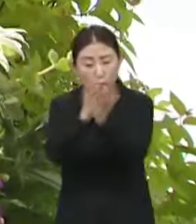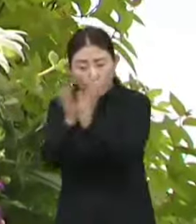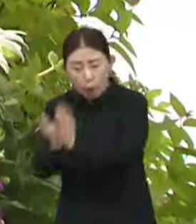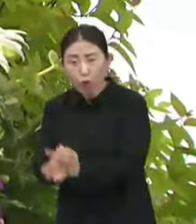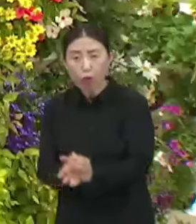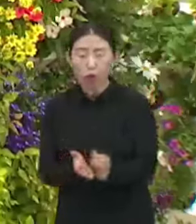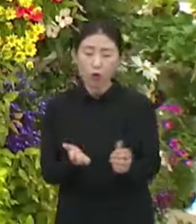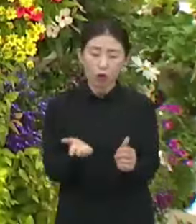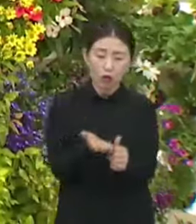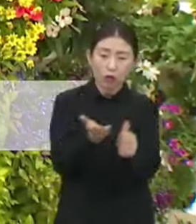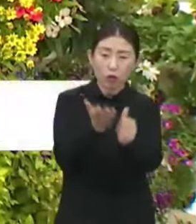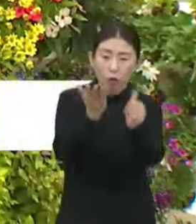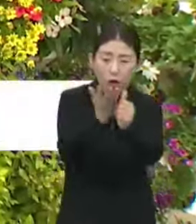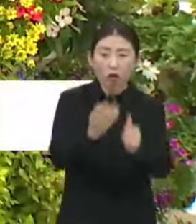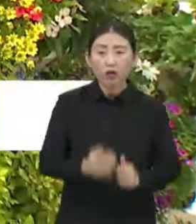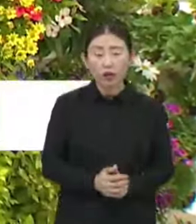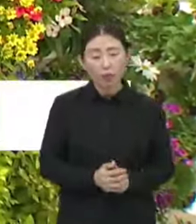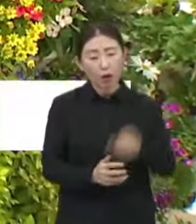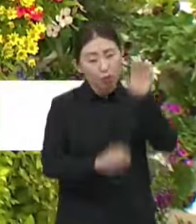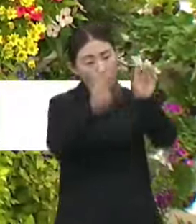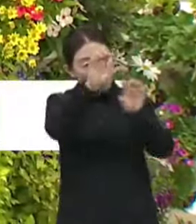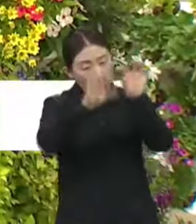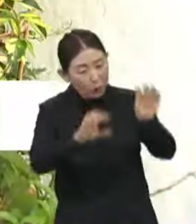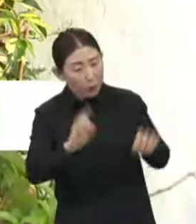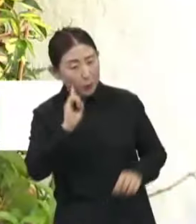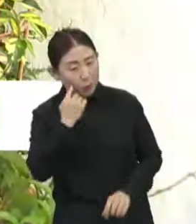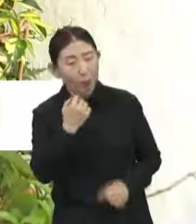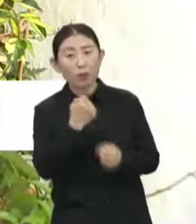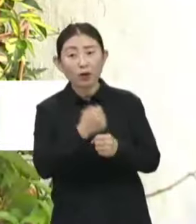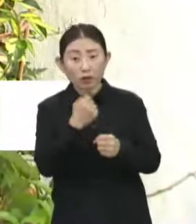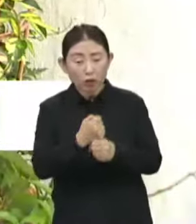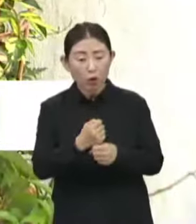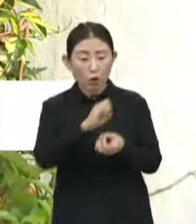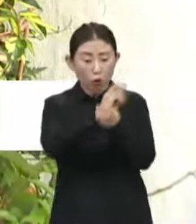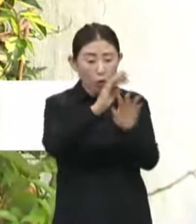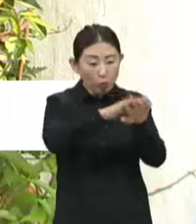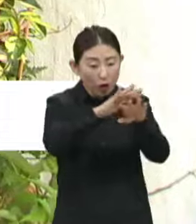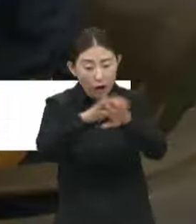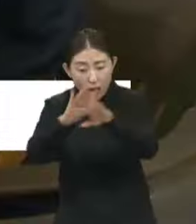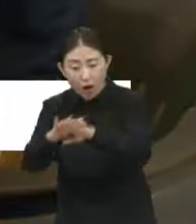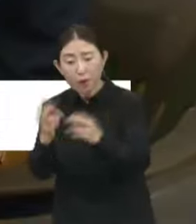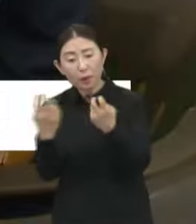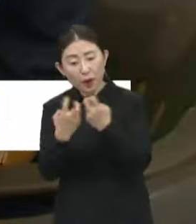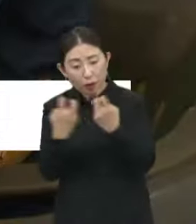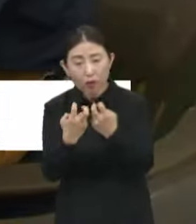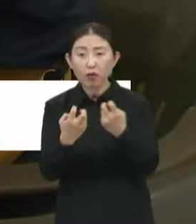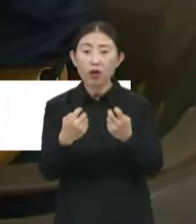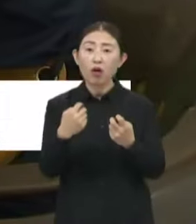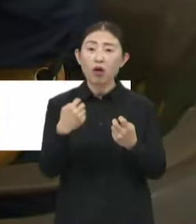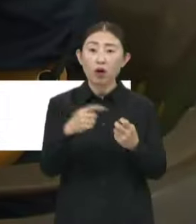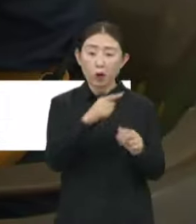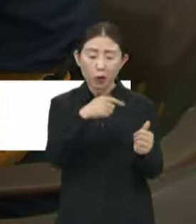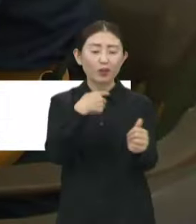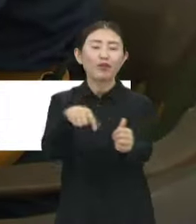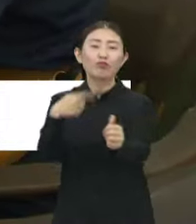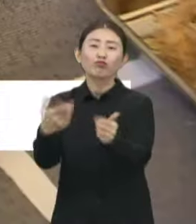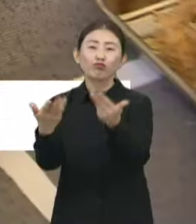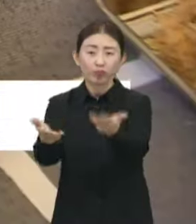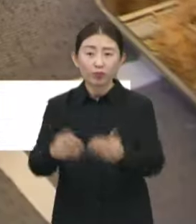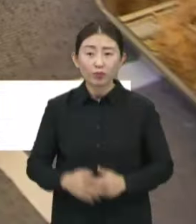아름다운 화초 화분으로 벽을 장식하거나 미니 정원을 만드는 등 나만의 독특한 정원을 꾸미는 노하우도